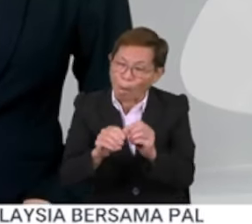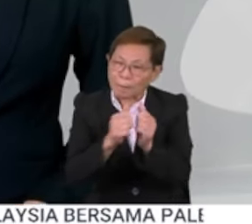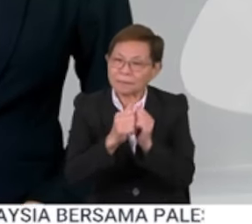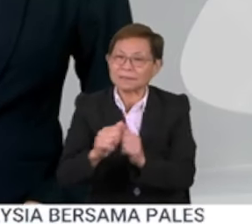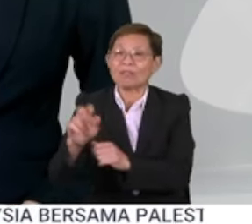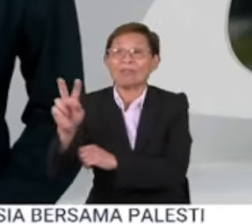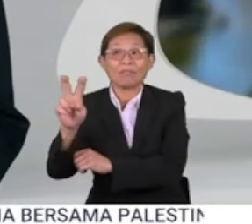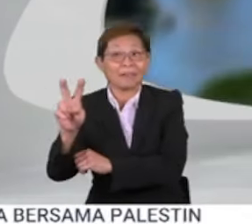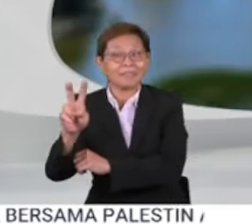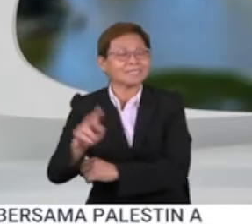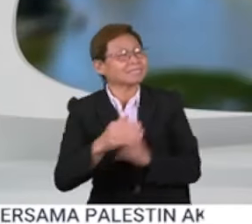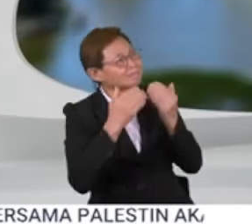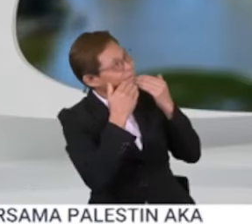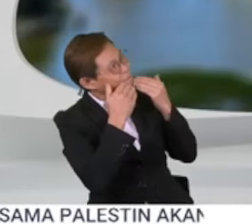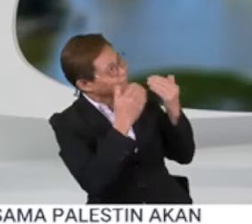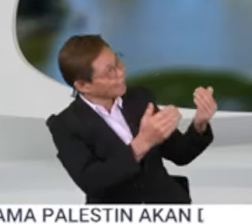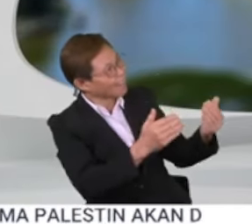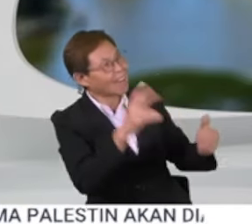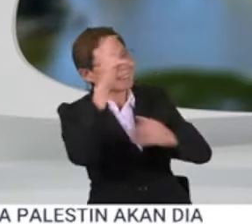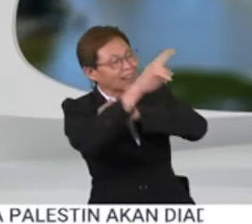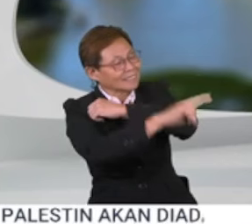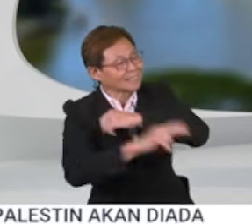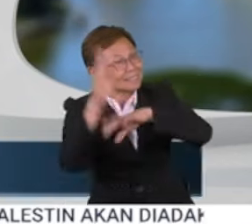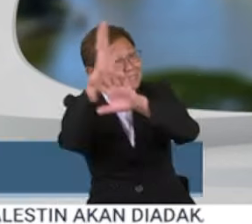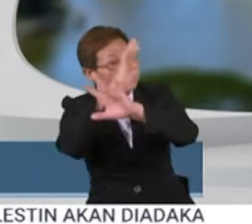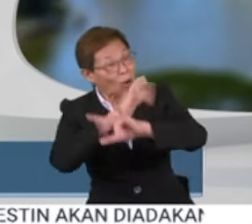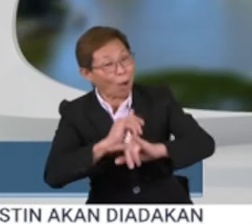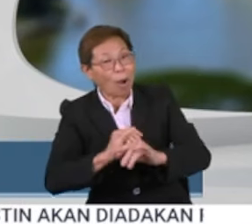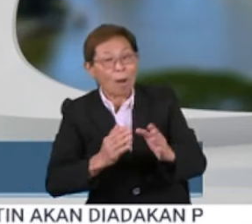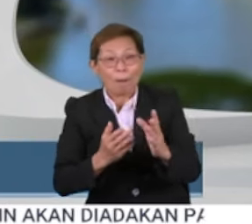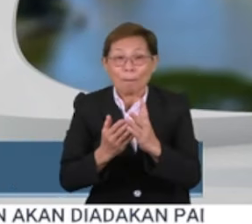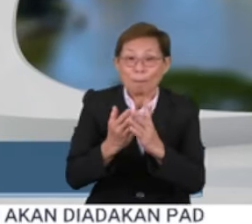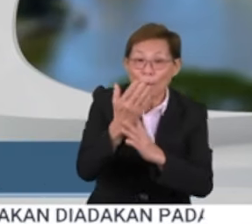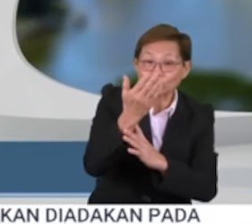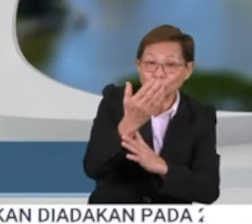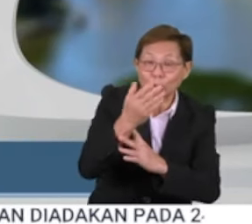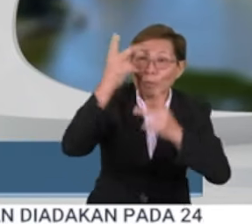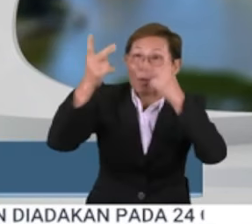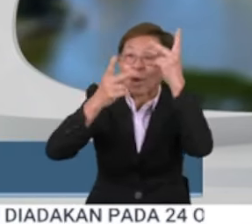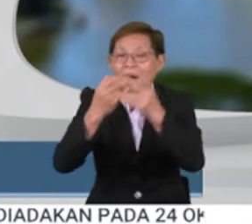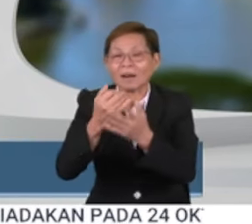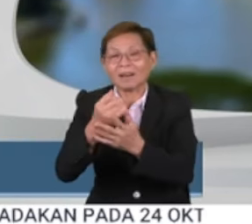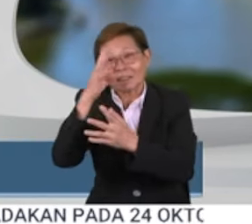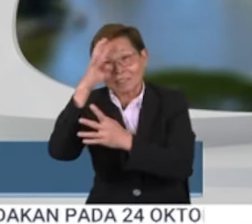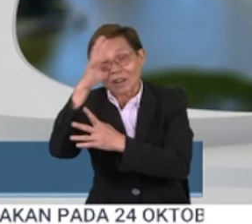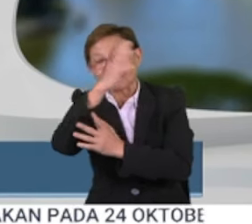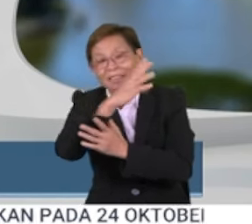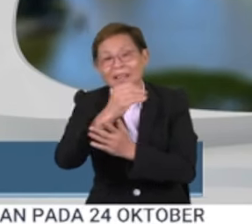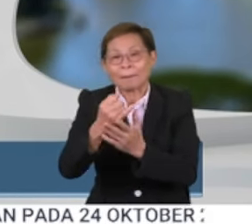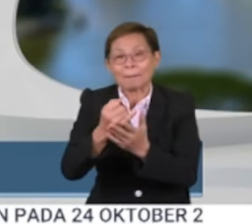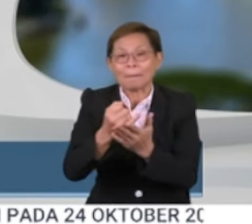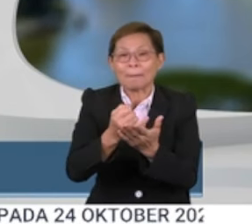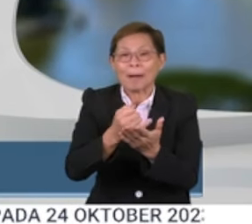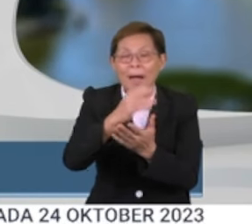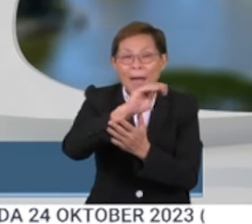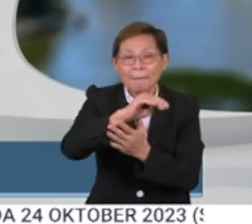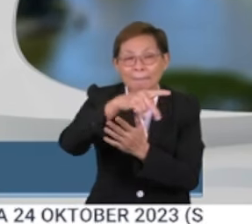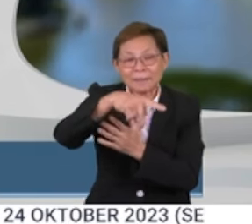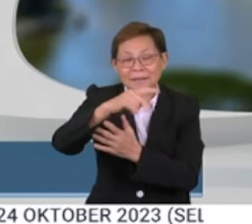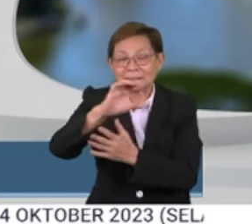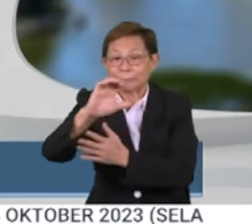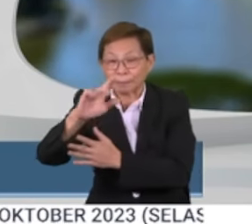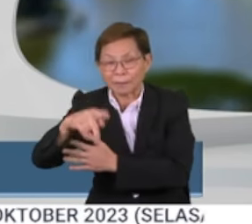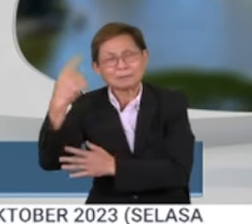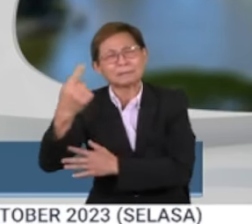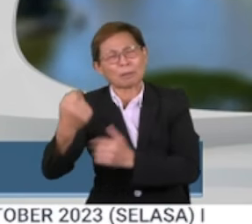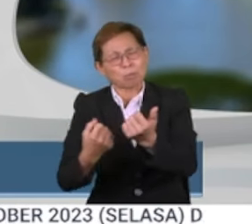Ya, terima kasih Sahi. Kerajaan Negeri menerusi Kementerian Pelancongan, Industri Kreatif dan Seni Persembahan Sarawak MTCP